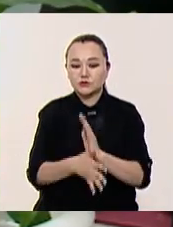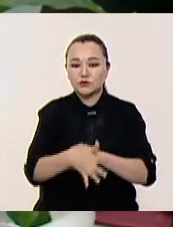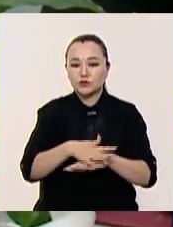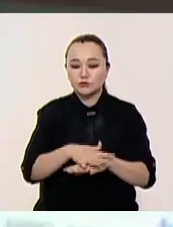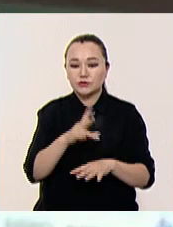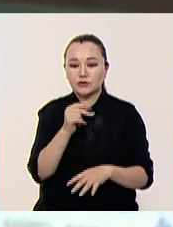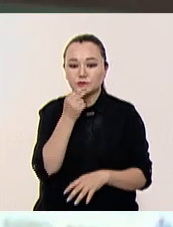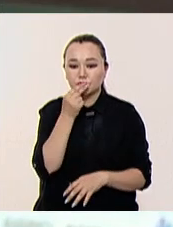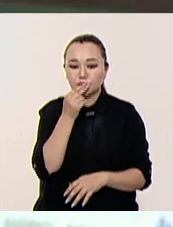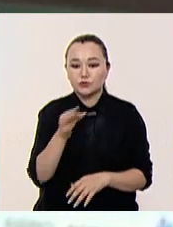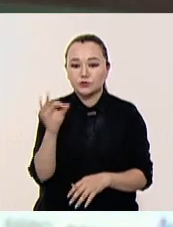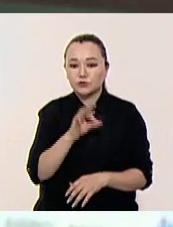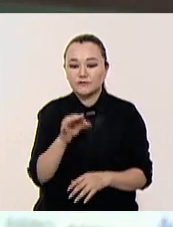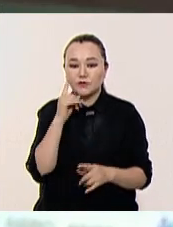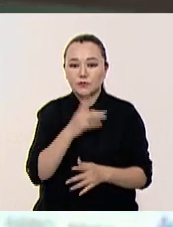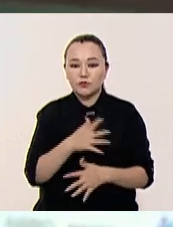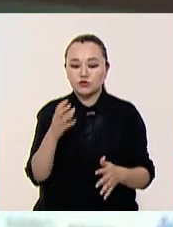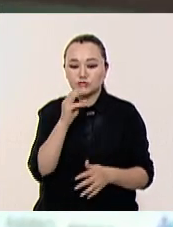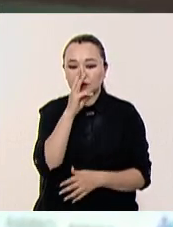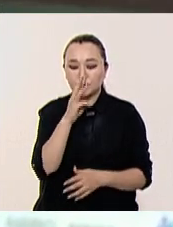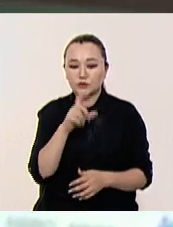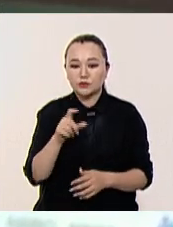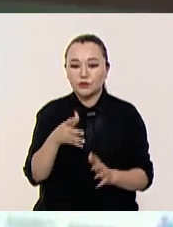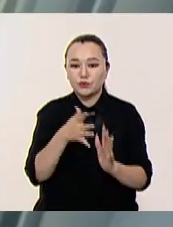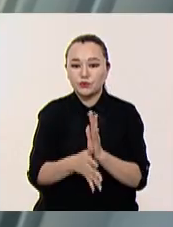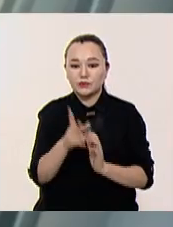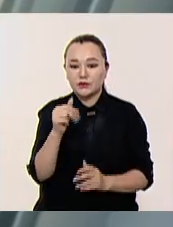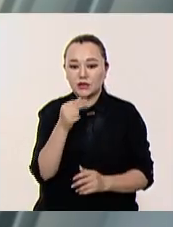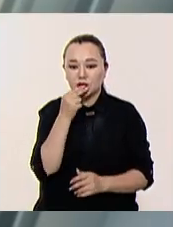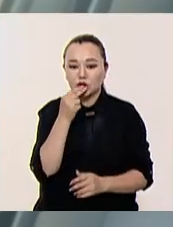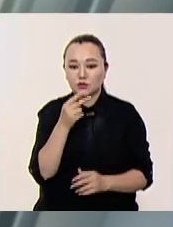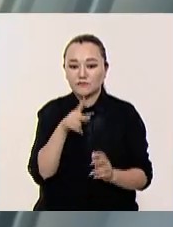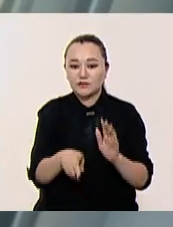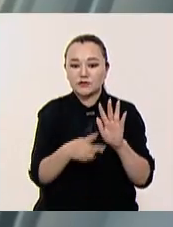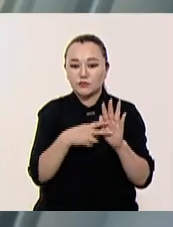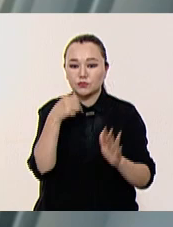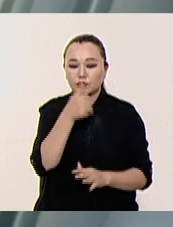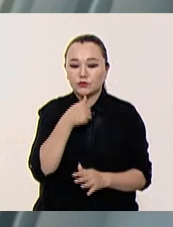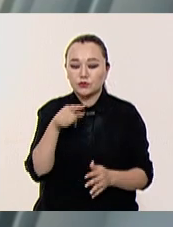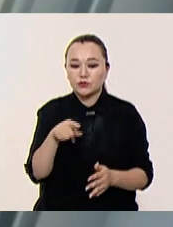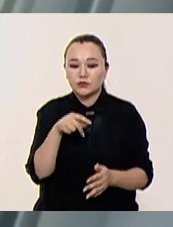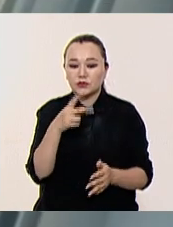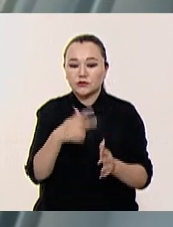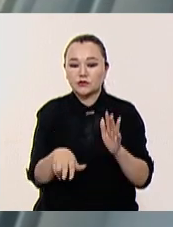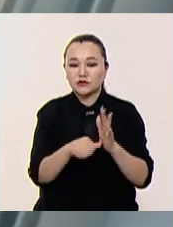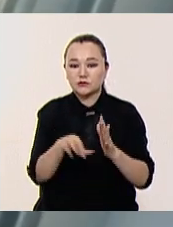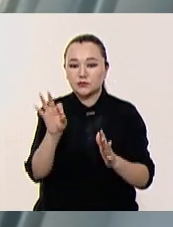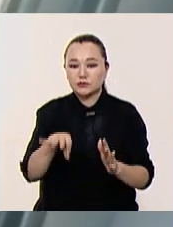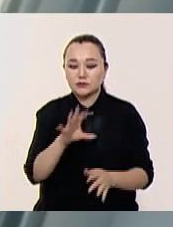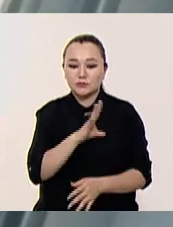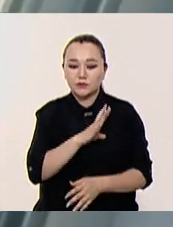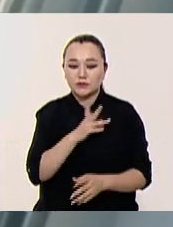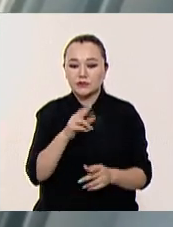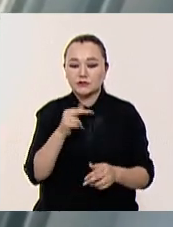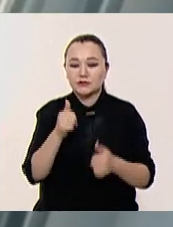на продукты питания, ведь большая часть заработка людей уходит на еду. В 2007 году у нас он составлял 36%. Ну,